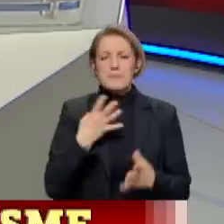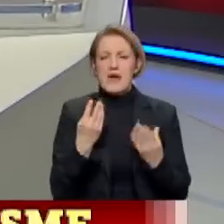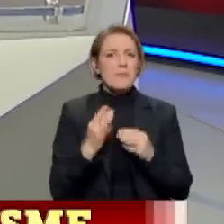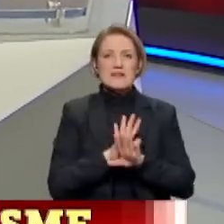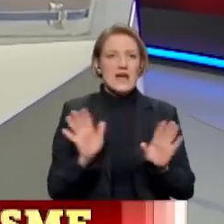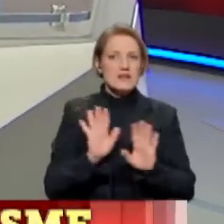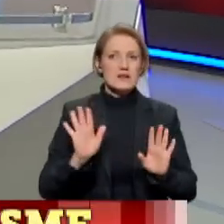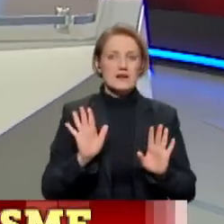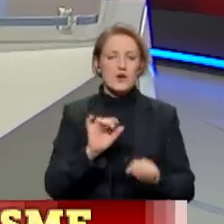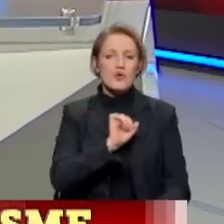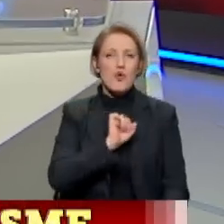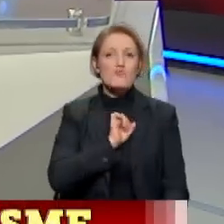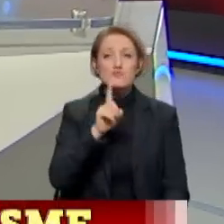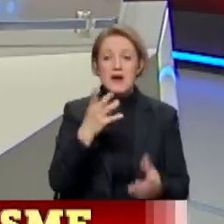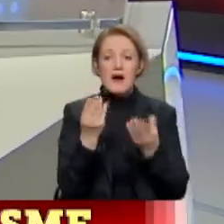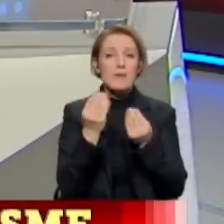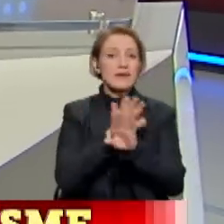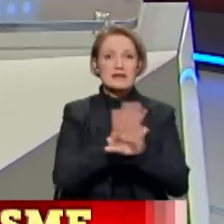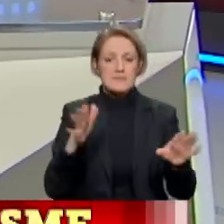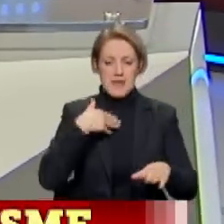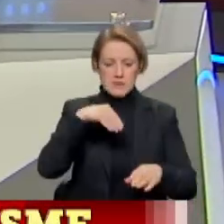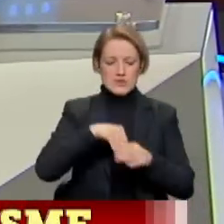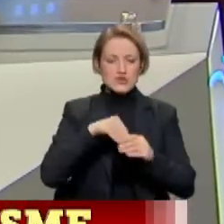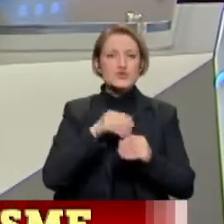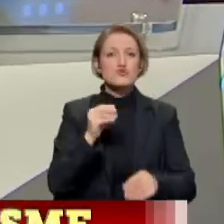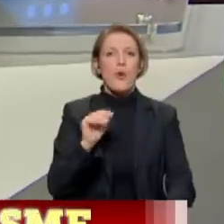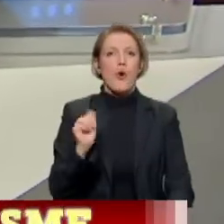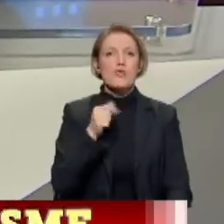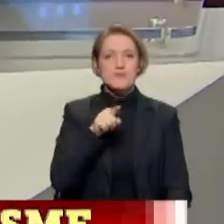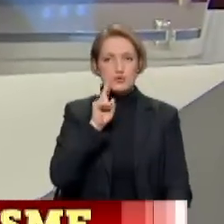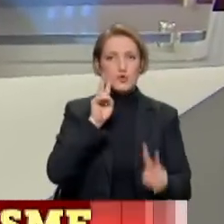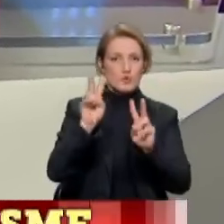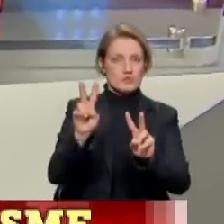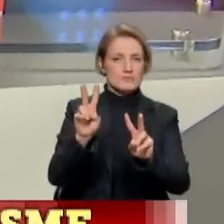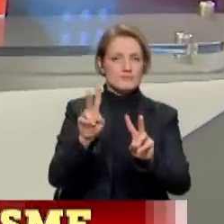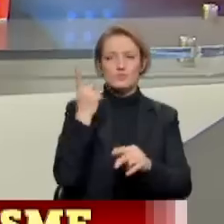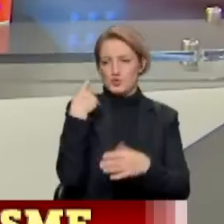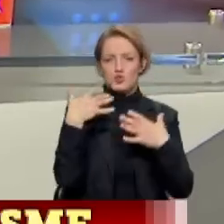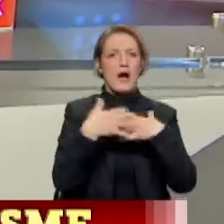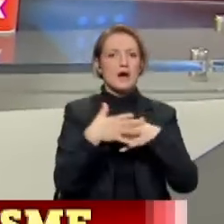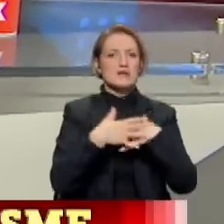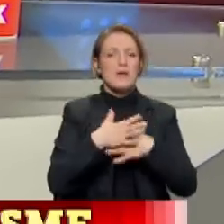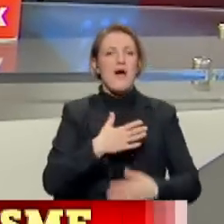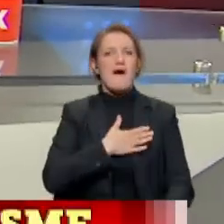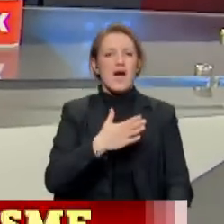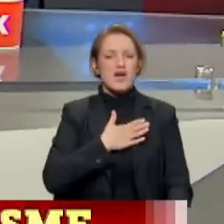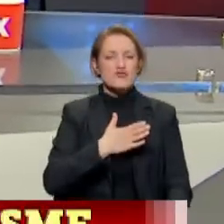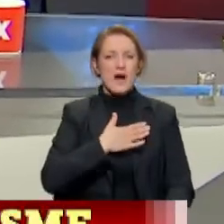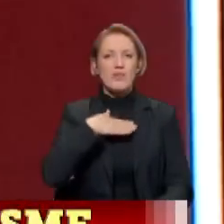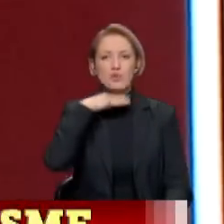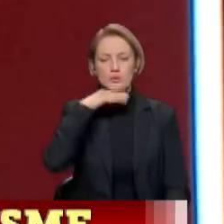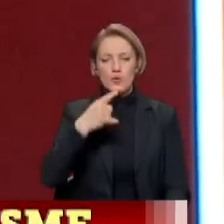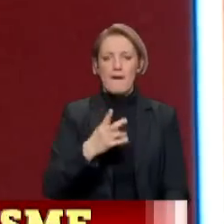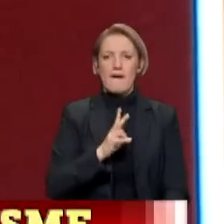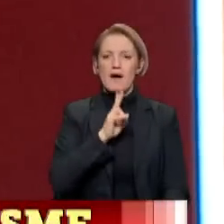değildi. Korkmuş bir kalabalık değildi. Benim için çok önemli bu görüntü. Ben dün akşam heyecan dolu, umut dolu,